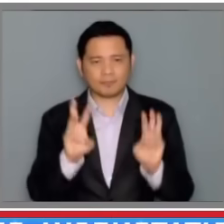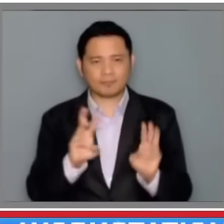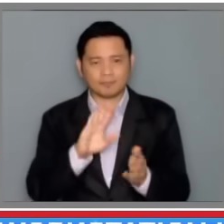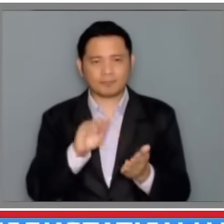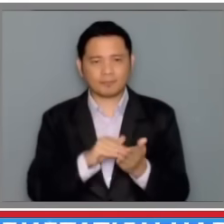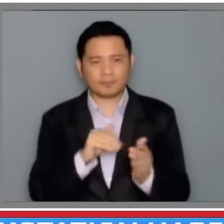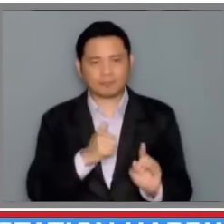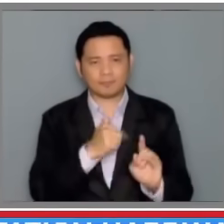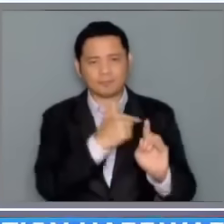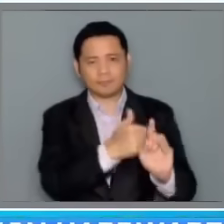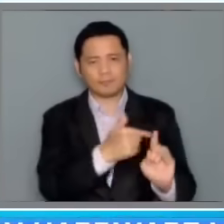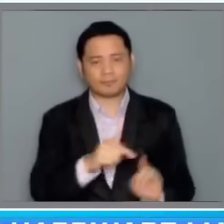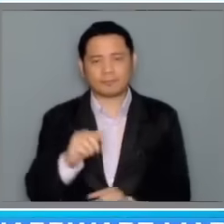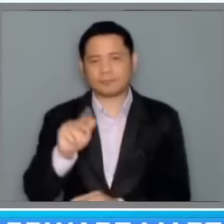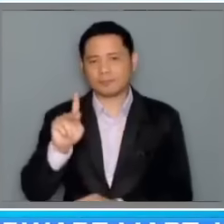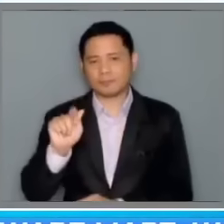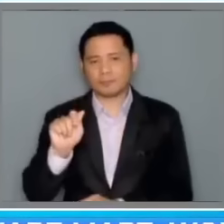Katrina?